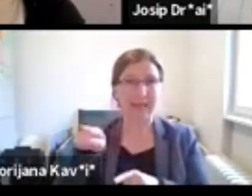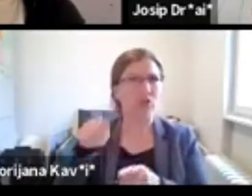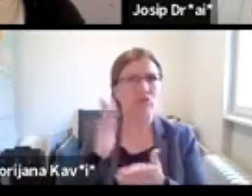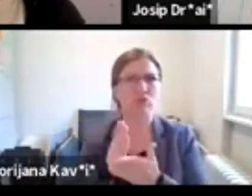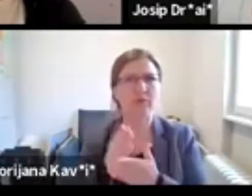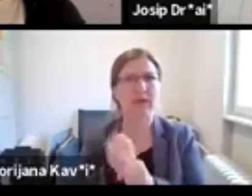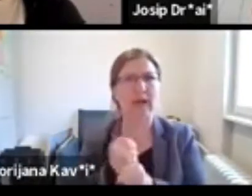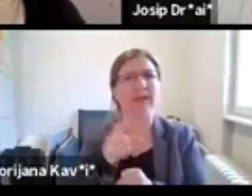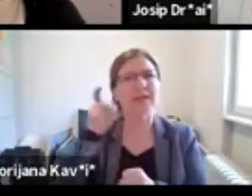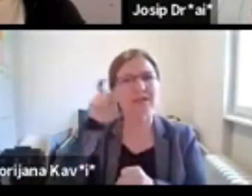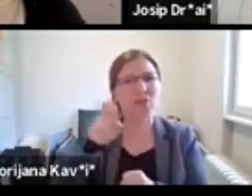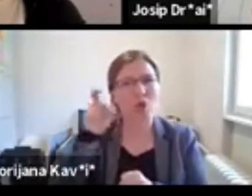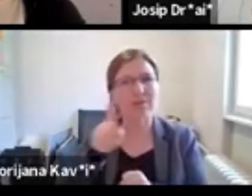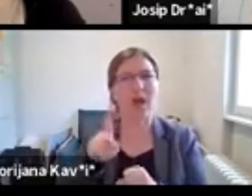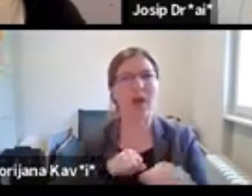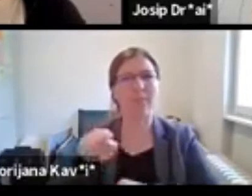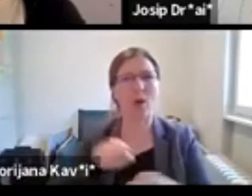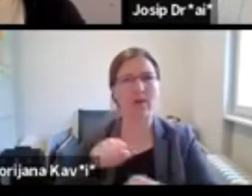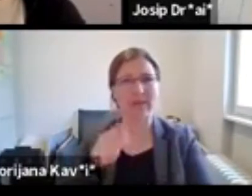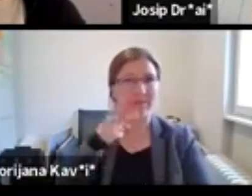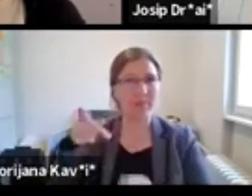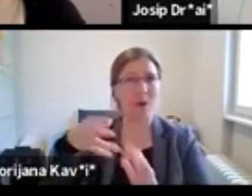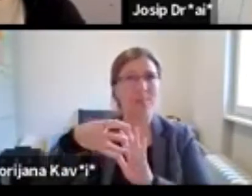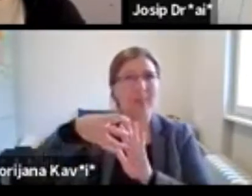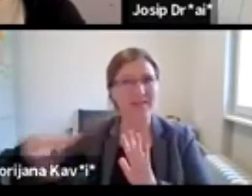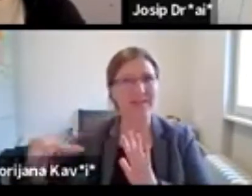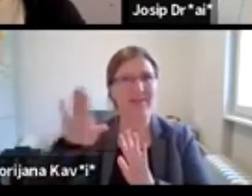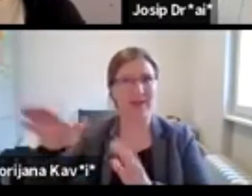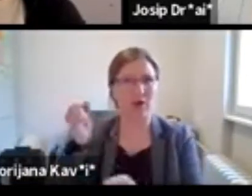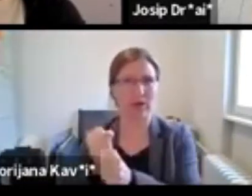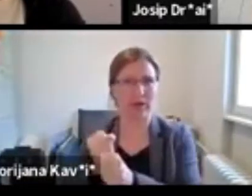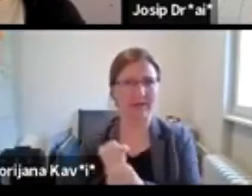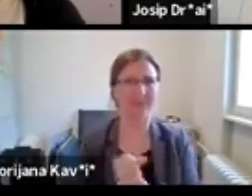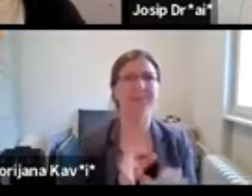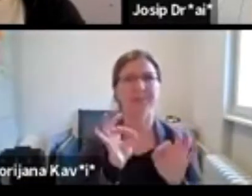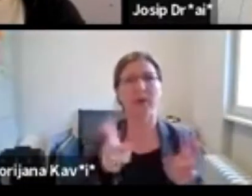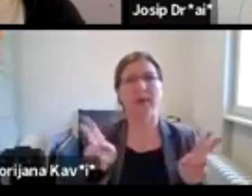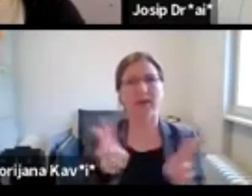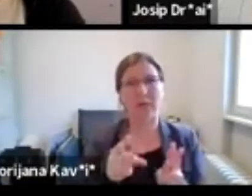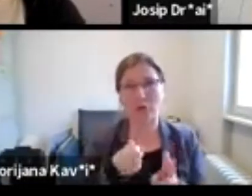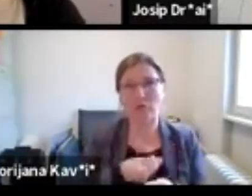sveukupnu politiku koja se događa u Zagrebu. Sad mi dopustite da vam malo pričam o COVID-u